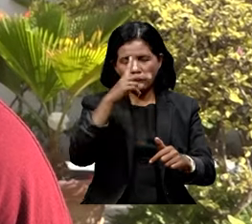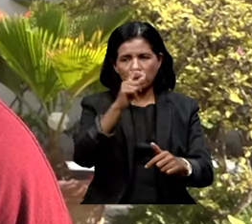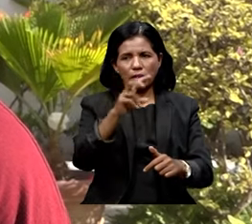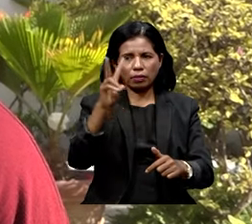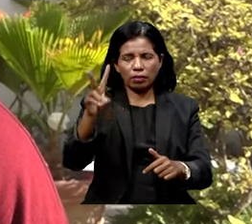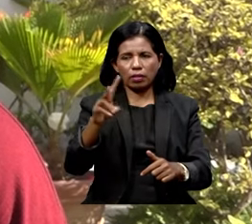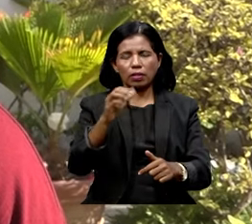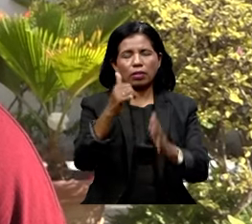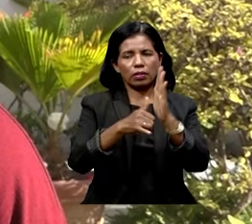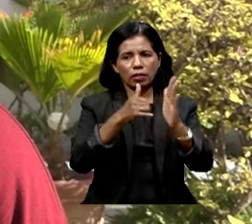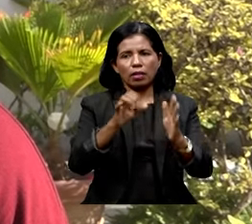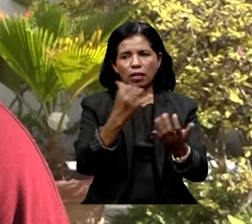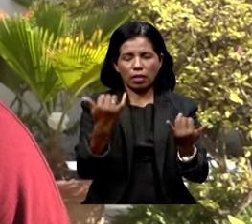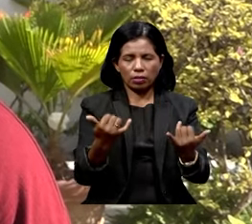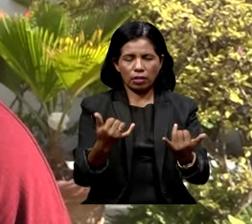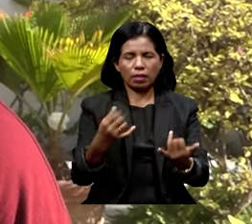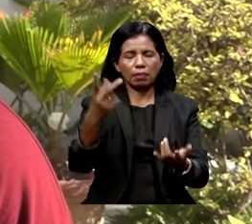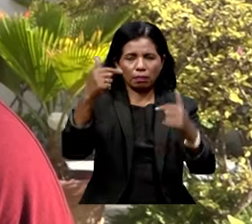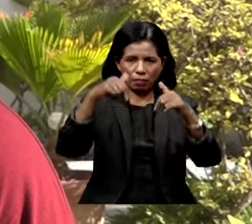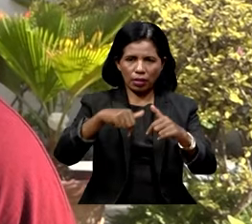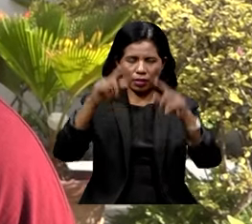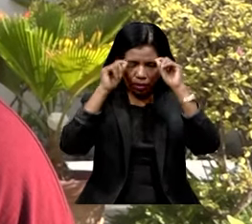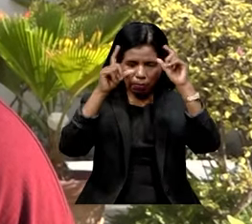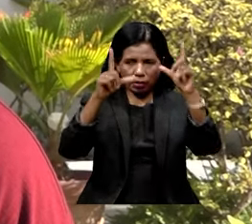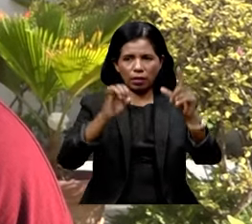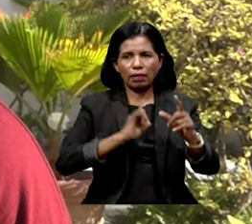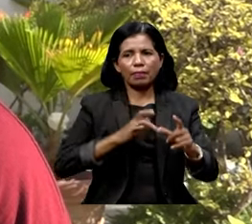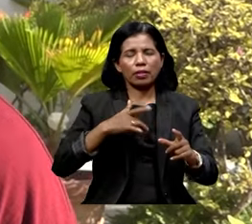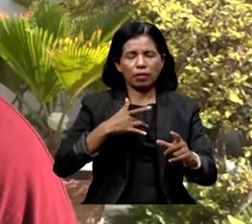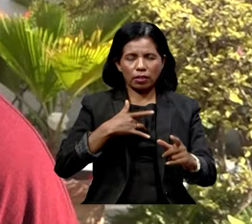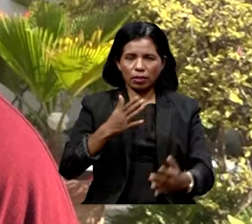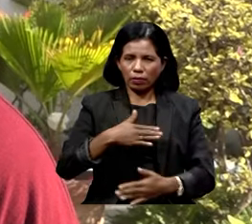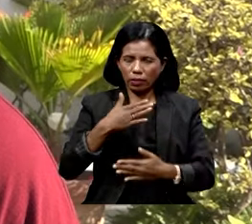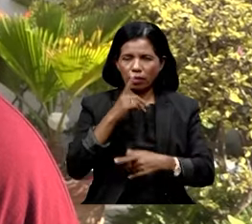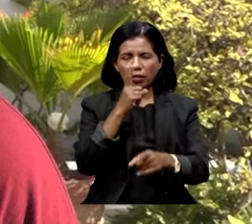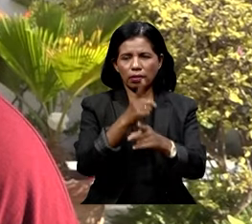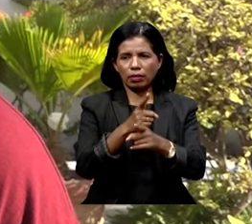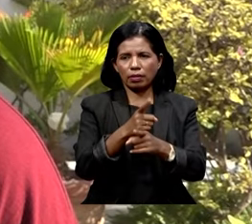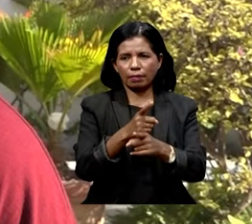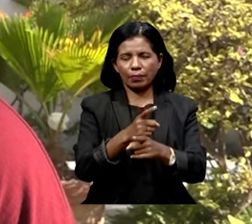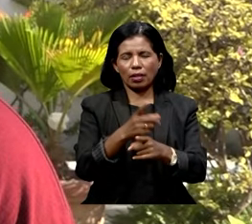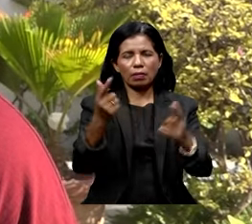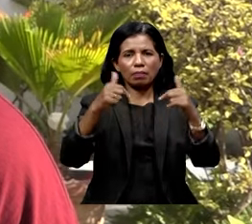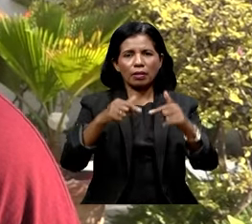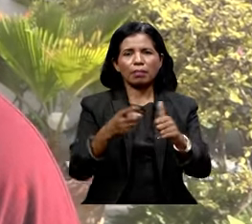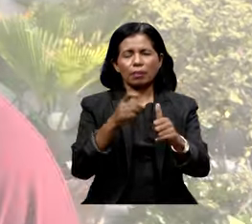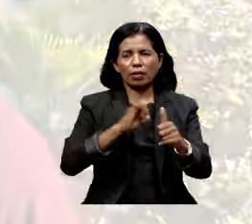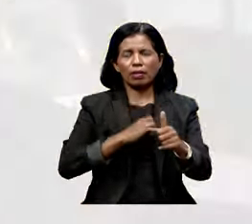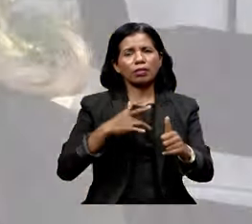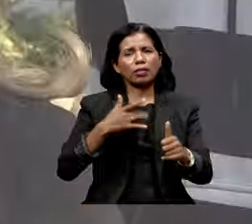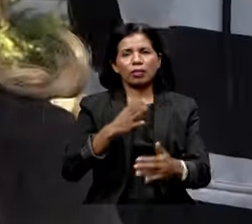lihat di YouTube, tapi ini kali saya injak tanah langsung di Timor Leste ini. Saya sangat-sangat bangga dan kesan pertama saya masuk sini itu luar